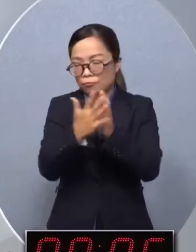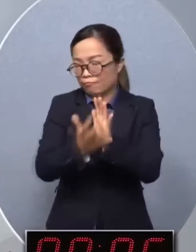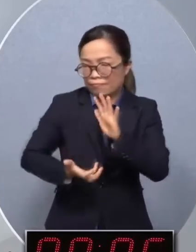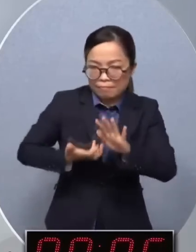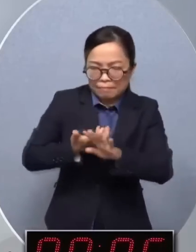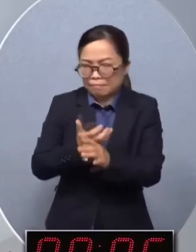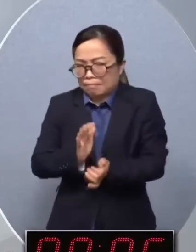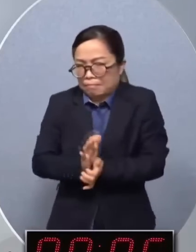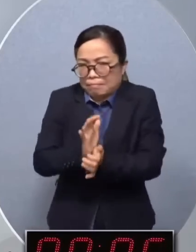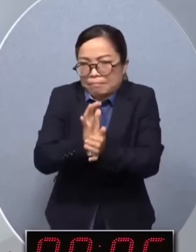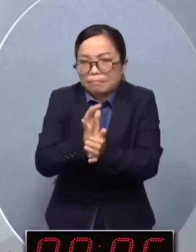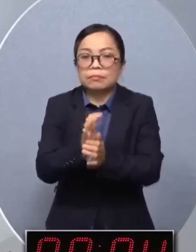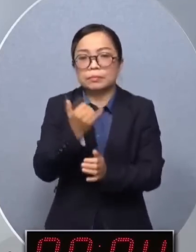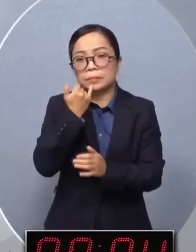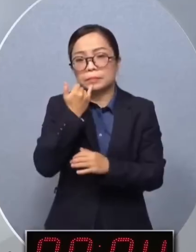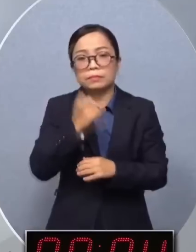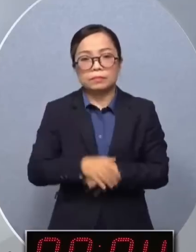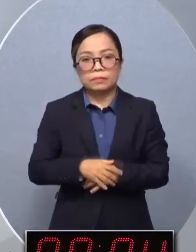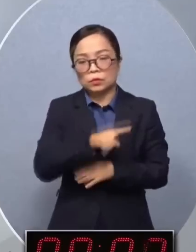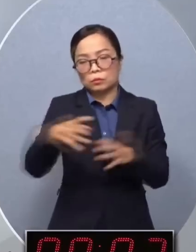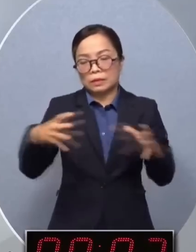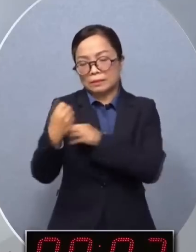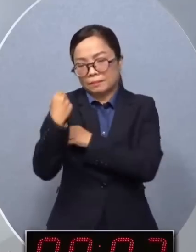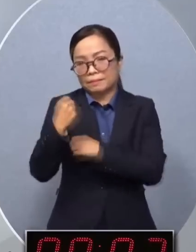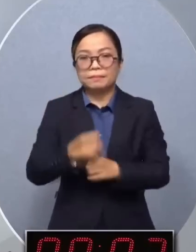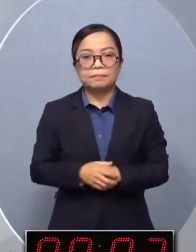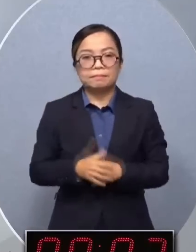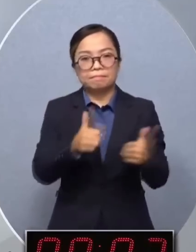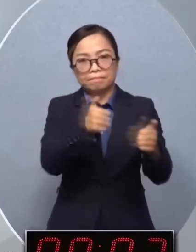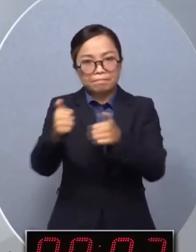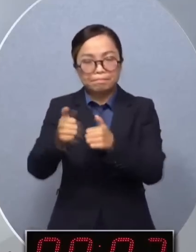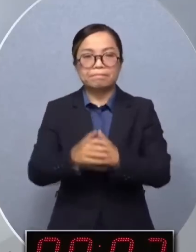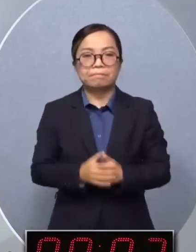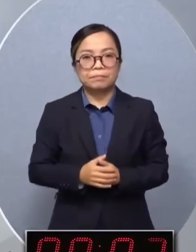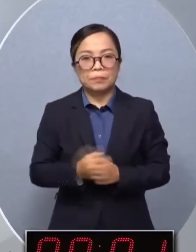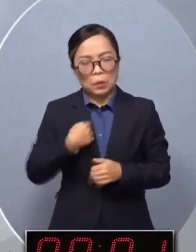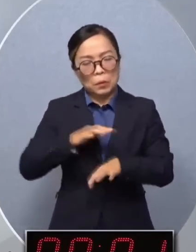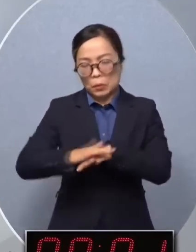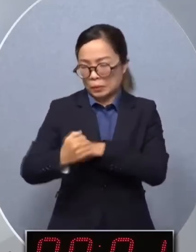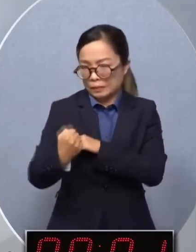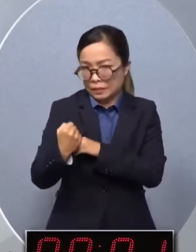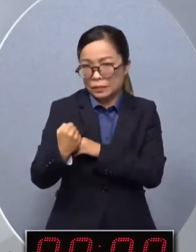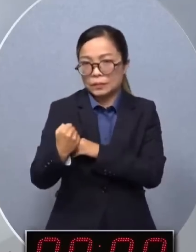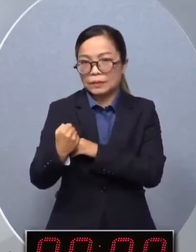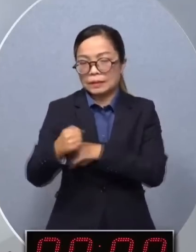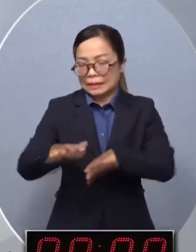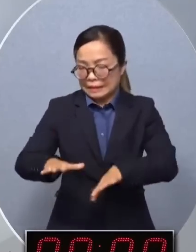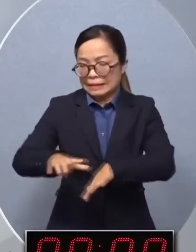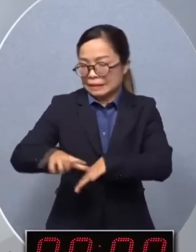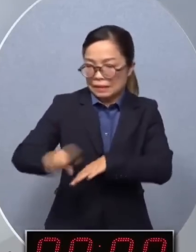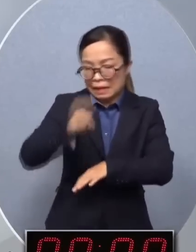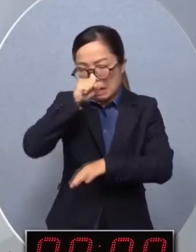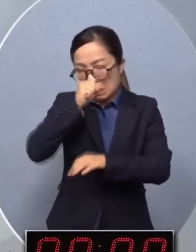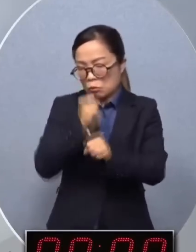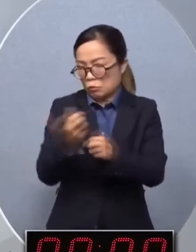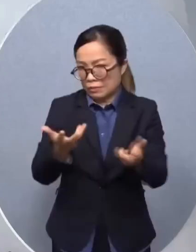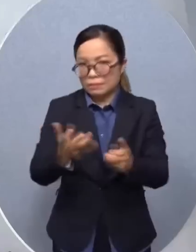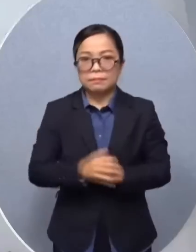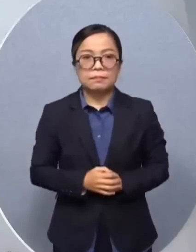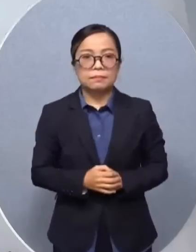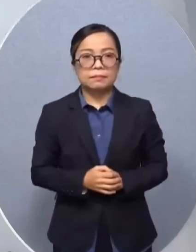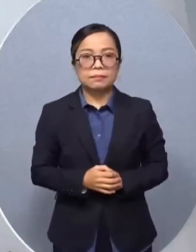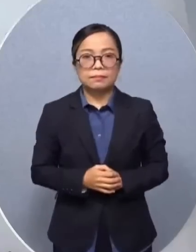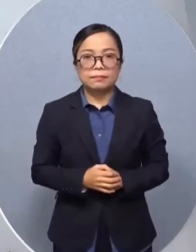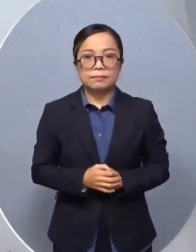力守护新北，我们大家一起加油，谢谢大家，我会尽力把握当下，呵呵啊，这个赛季。